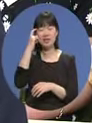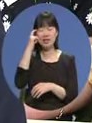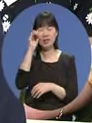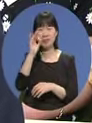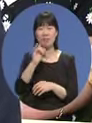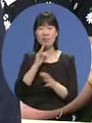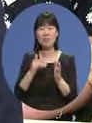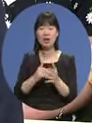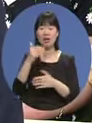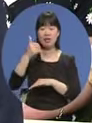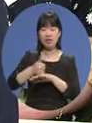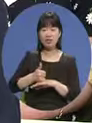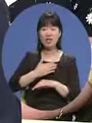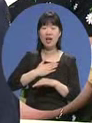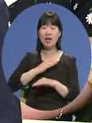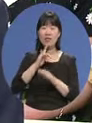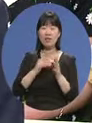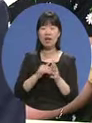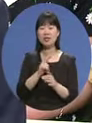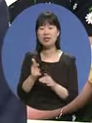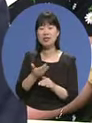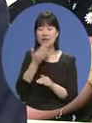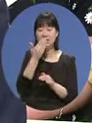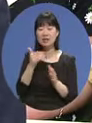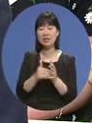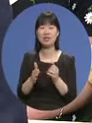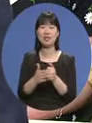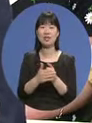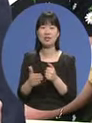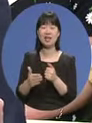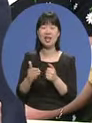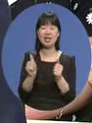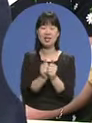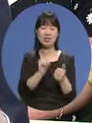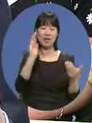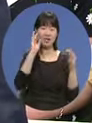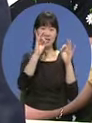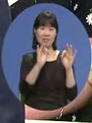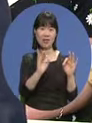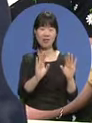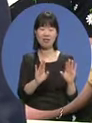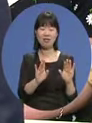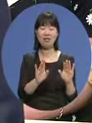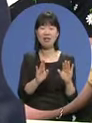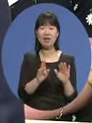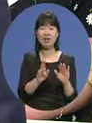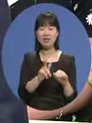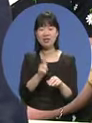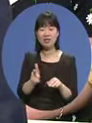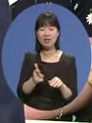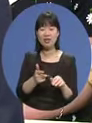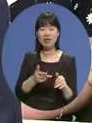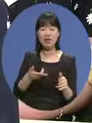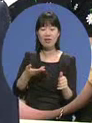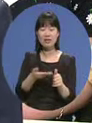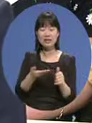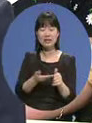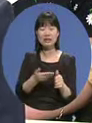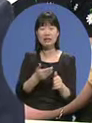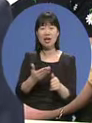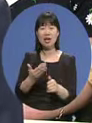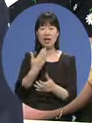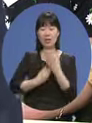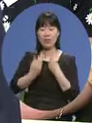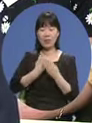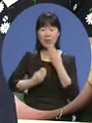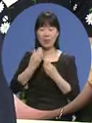네. 나중에 알게 되는데 그게 저녁 식사였습니다. 이제 그 당시 남학생들 보면 이제 급식 정말 엄청나게 먹어